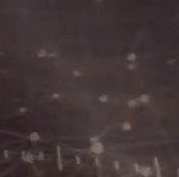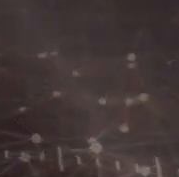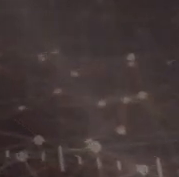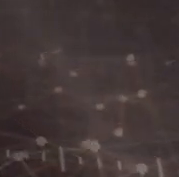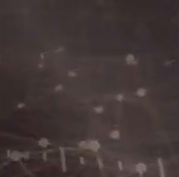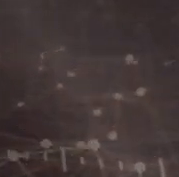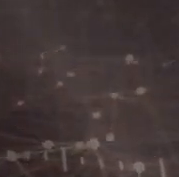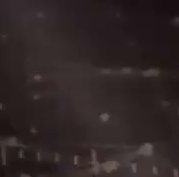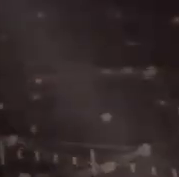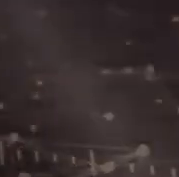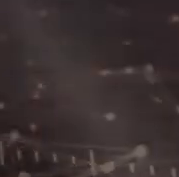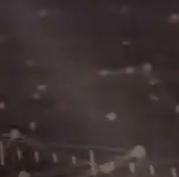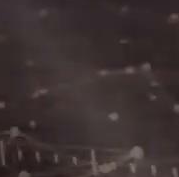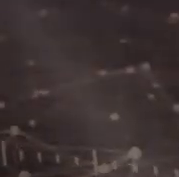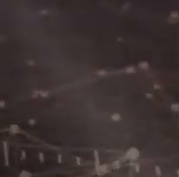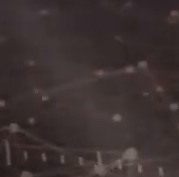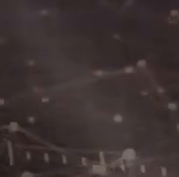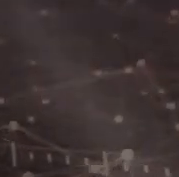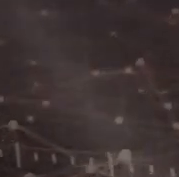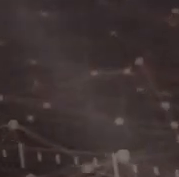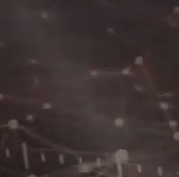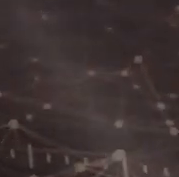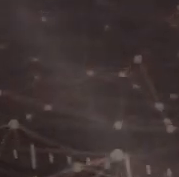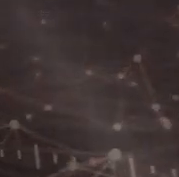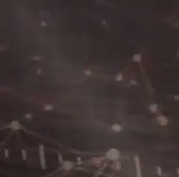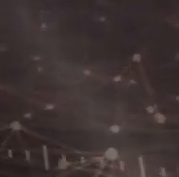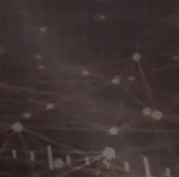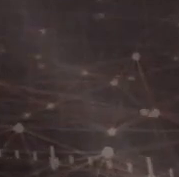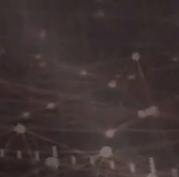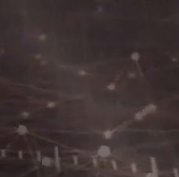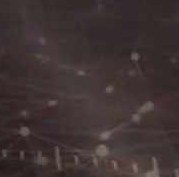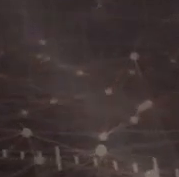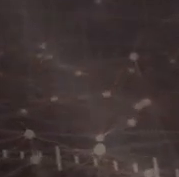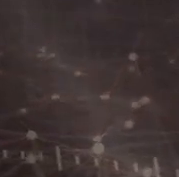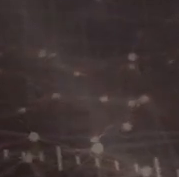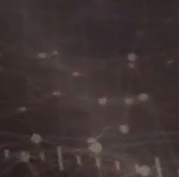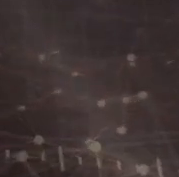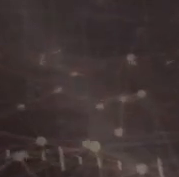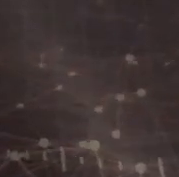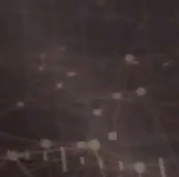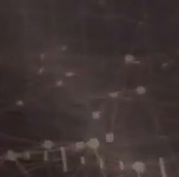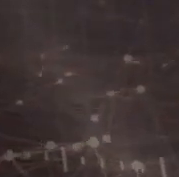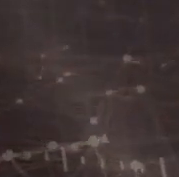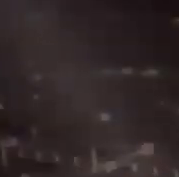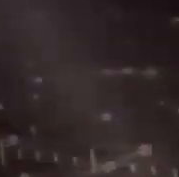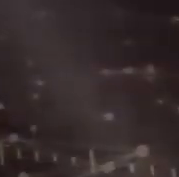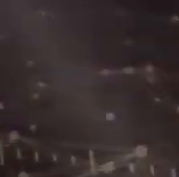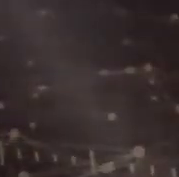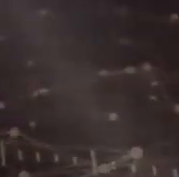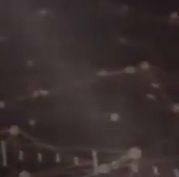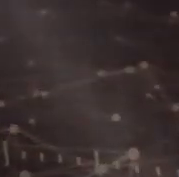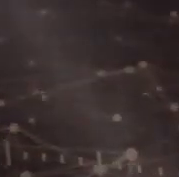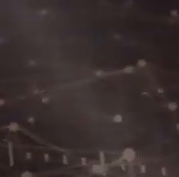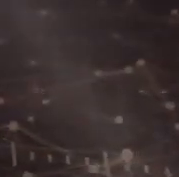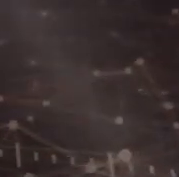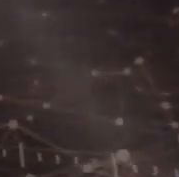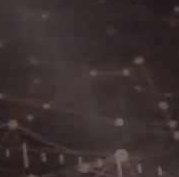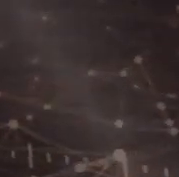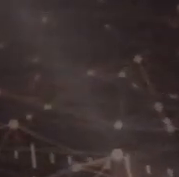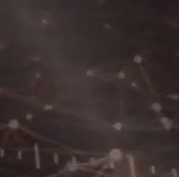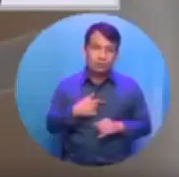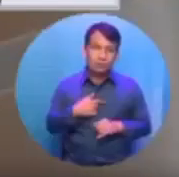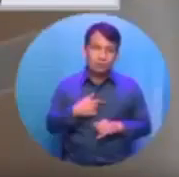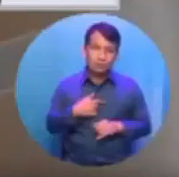umuwi. Mm-hmm. Ayaw niyang umuwi. Eh, siyempre, kwinto-kwintoan, sir. Pagkatapos natapos na kami doon, eh,